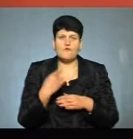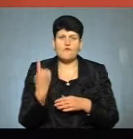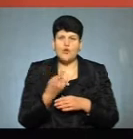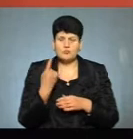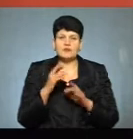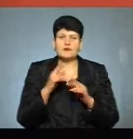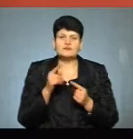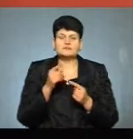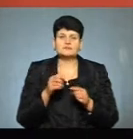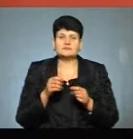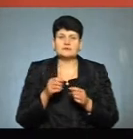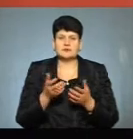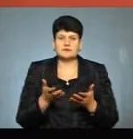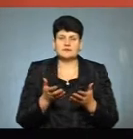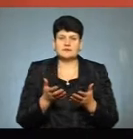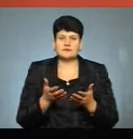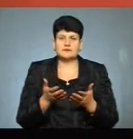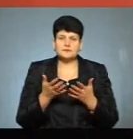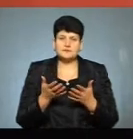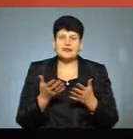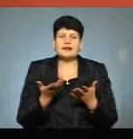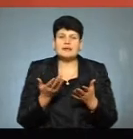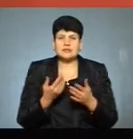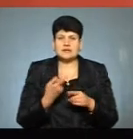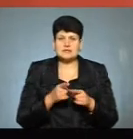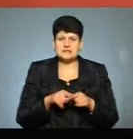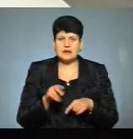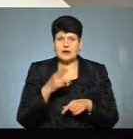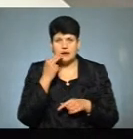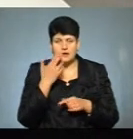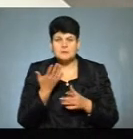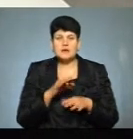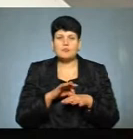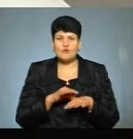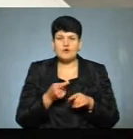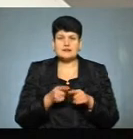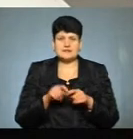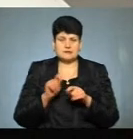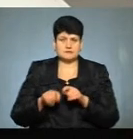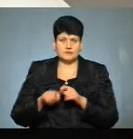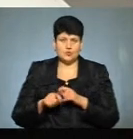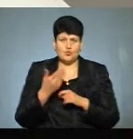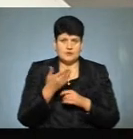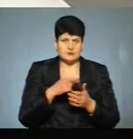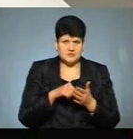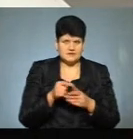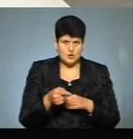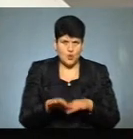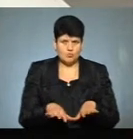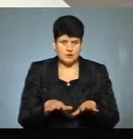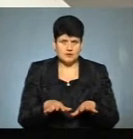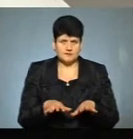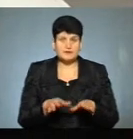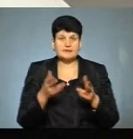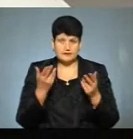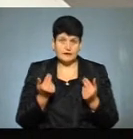ви визначаєте, який це штам грипу і де проводяться ці лабораторні аналізи? У вас на місці, в Тернополі, так? Так, в